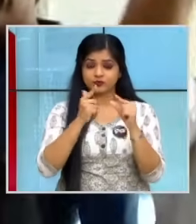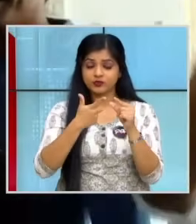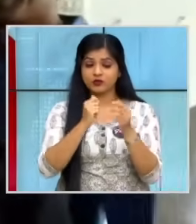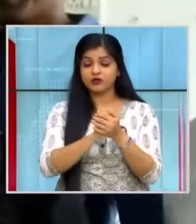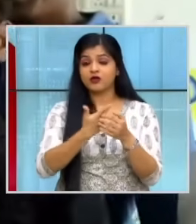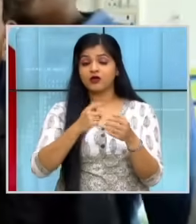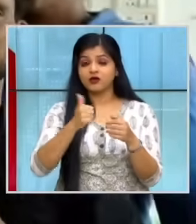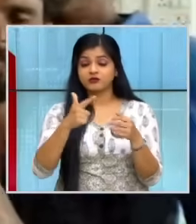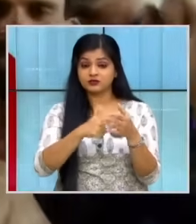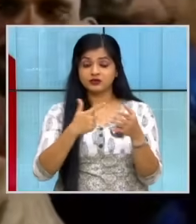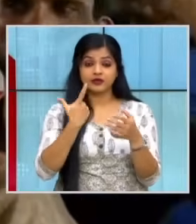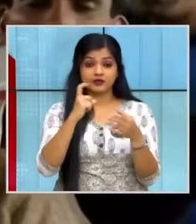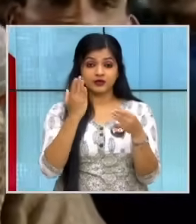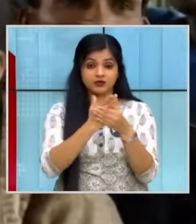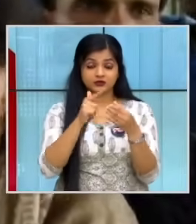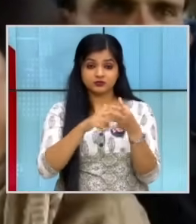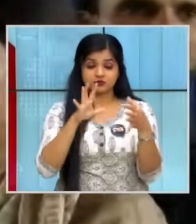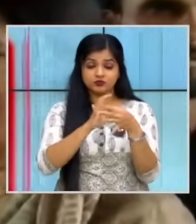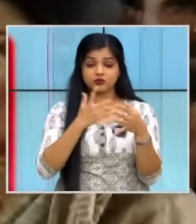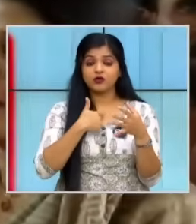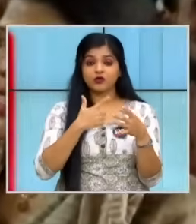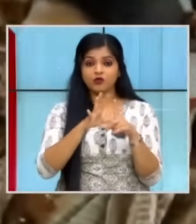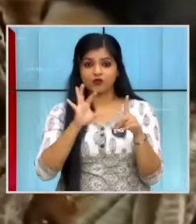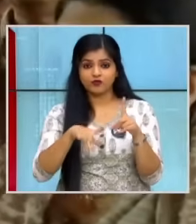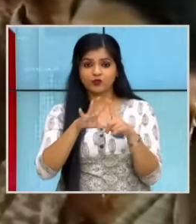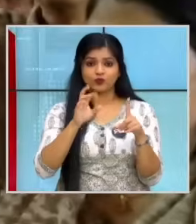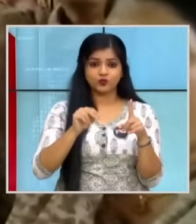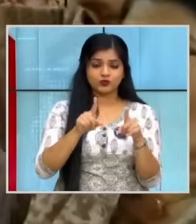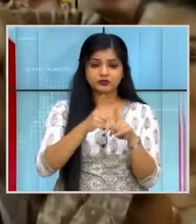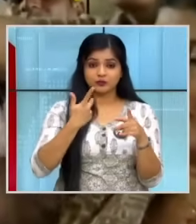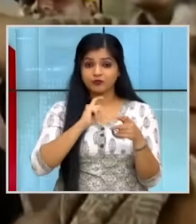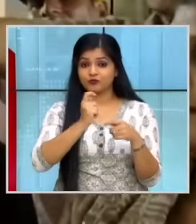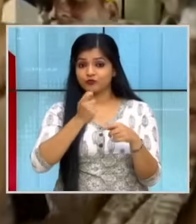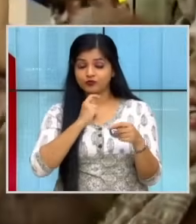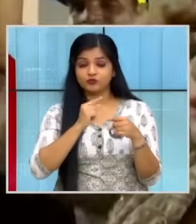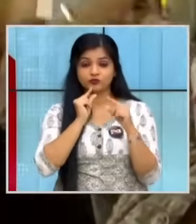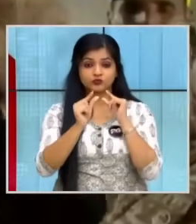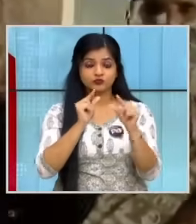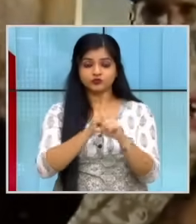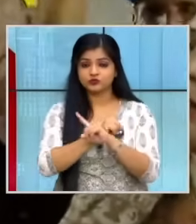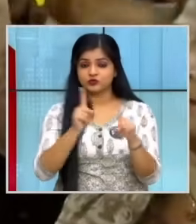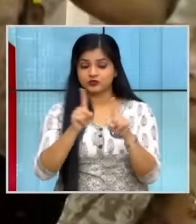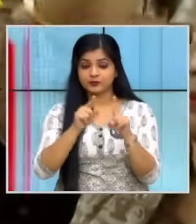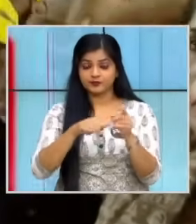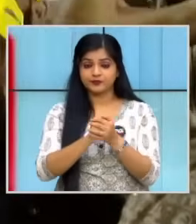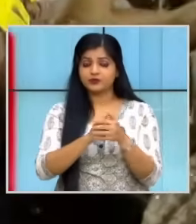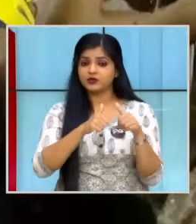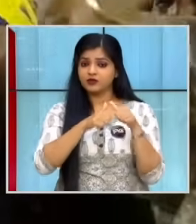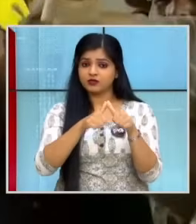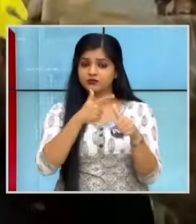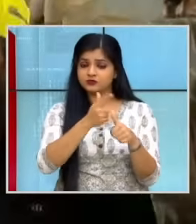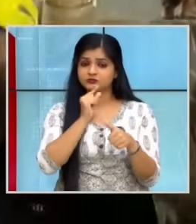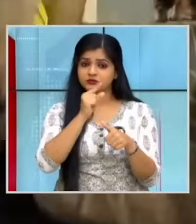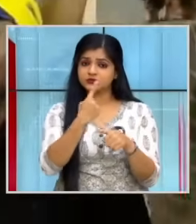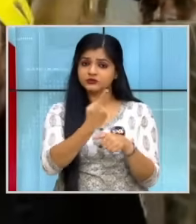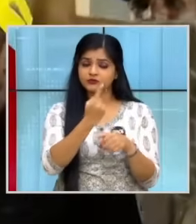അദ്ദേഹത്തെ വിലക്കണം, അത്തരം പരാമർശങ്ങൾ നടത്തരുതെന്ന് പറയണമെന്നൊരു കാര്യം കോടതി മുന്നോട്ട് വച്ചപ്പോൾ കോടതി പറഞ്ഞത് അതിന് മറുപടി നിങ്ങൾ തന്നെ കൊടുത്താൽ